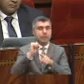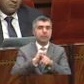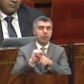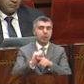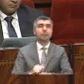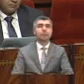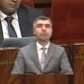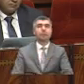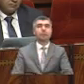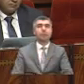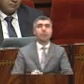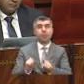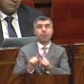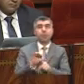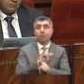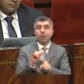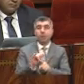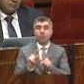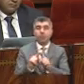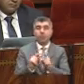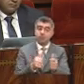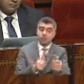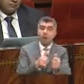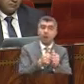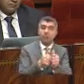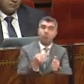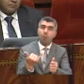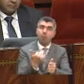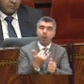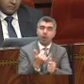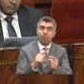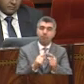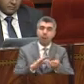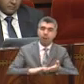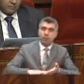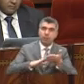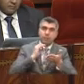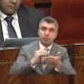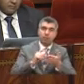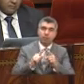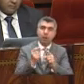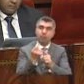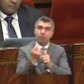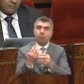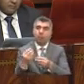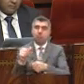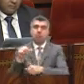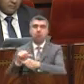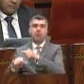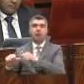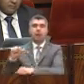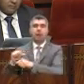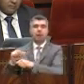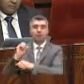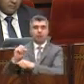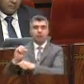الشيء. علاش؟ ماشي باش نراقبوهم، باش نساعدوهم، باش داك الفلوس اللي عندهم برا نحولوهم للقطاع البنكي وهما يدخلوهم